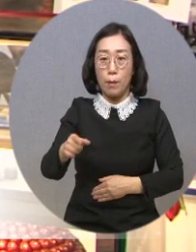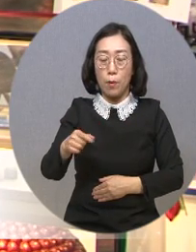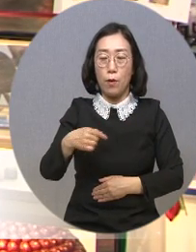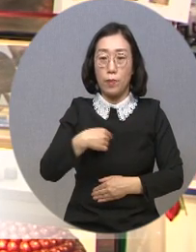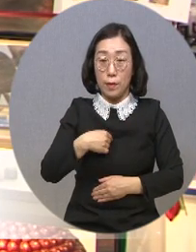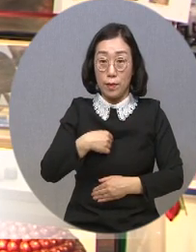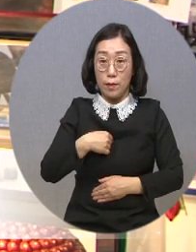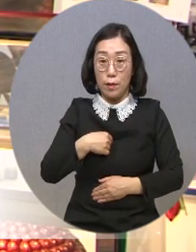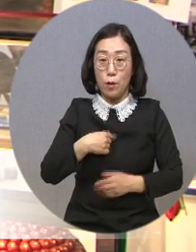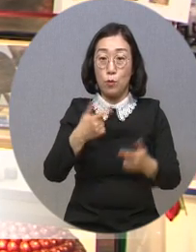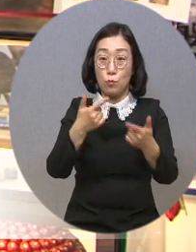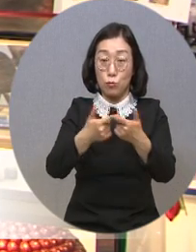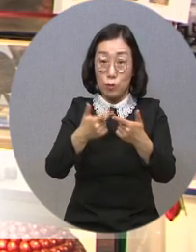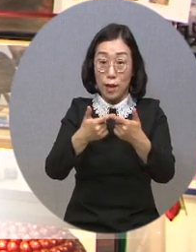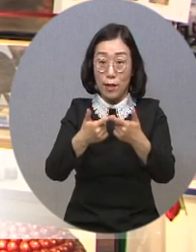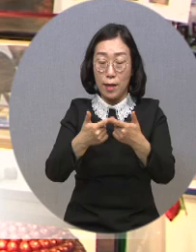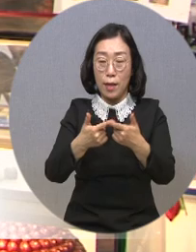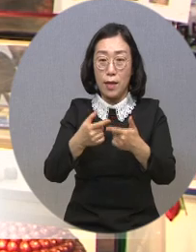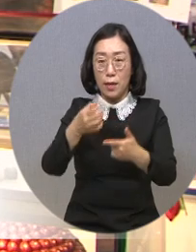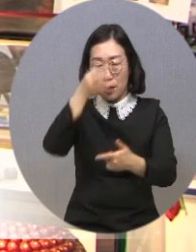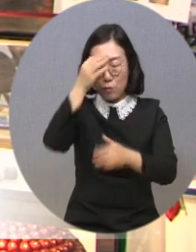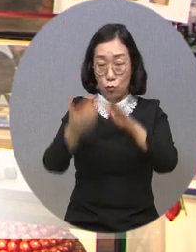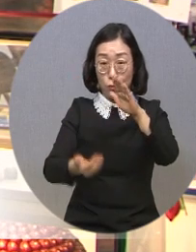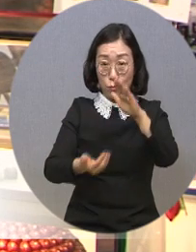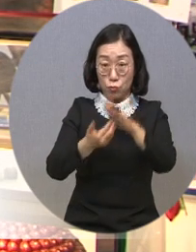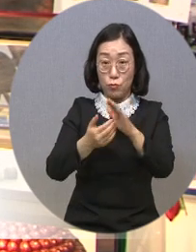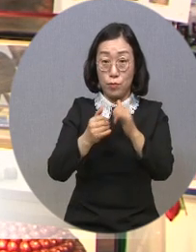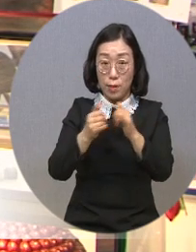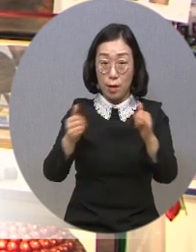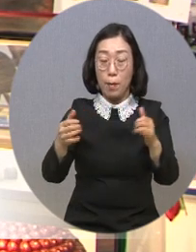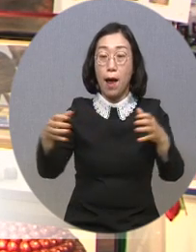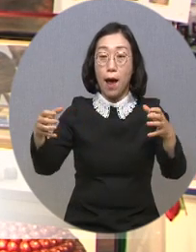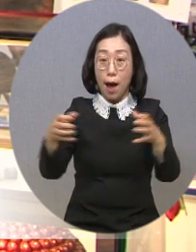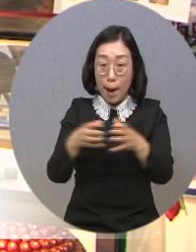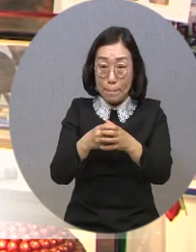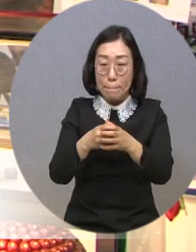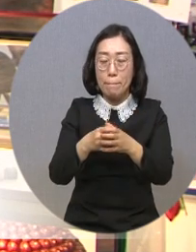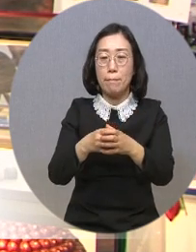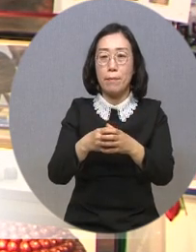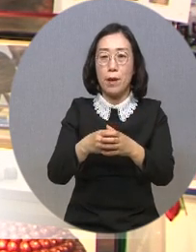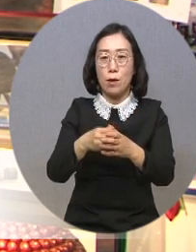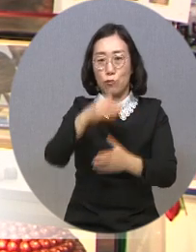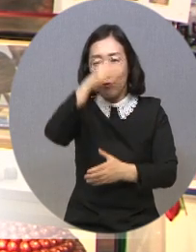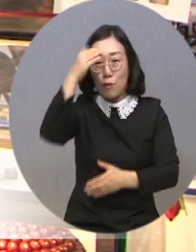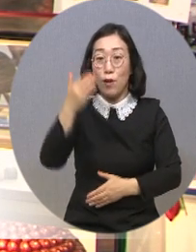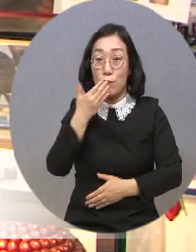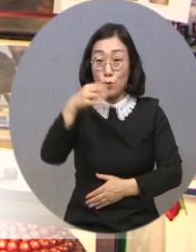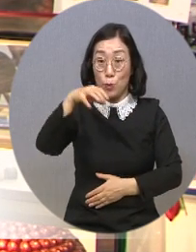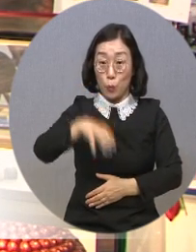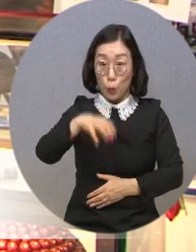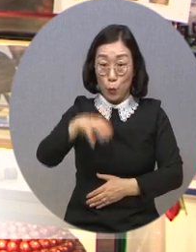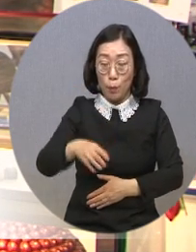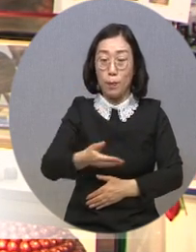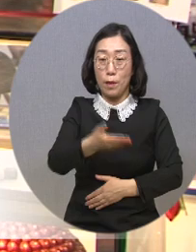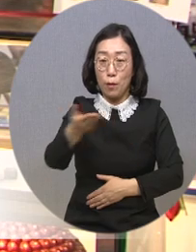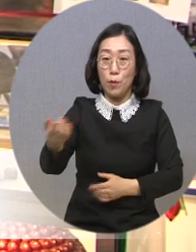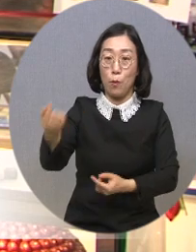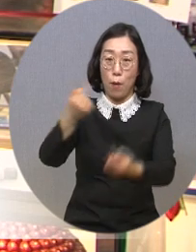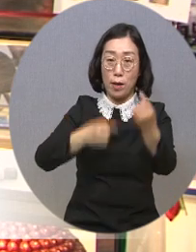저도 부산 팀들을, 부산 명인들을 모시고 공동 전시회를 열었습니다. 많은 시민들이 직접 와서